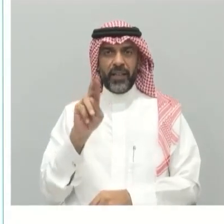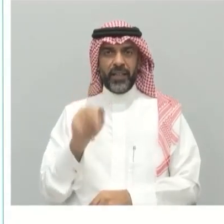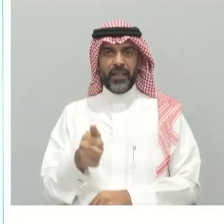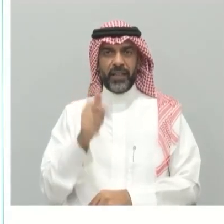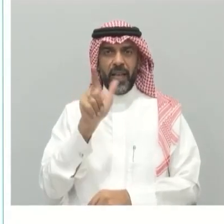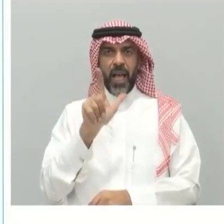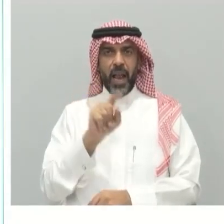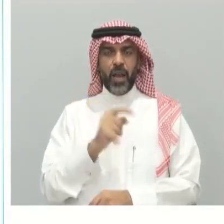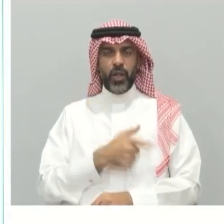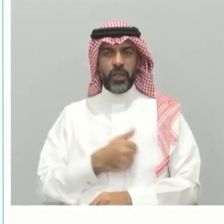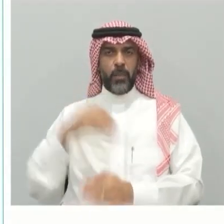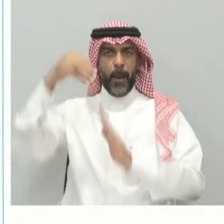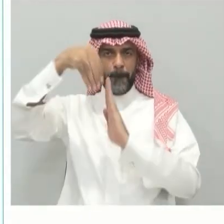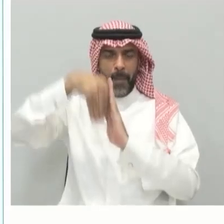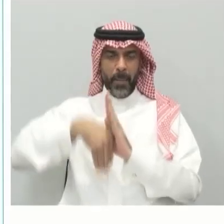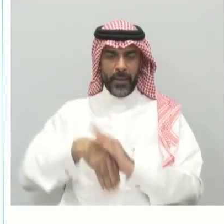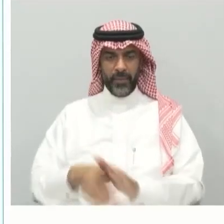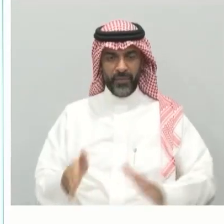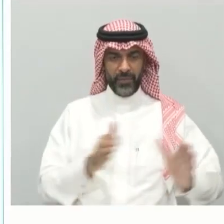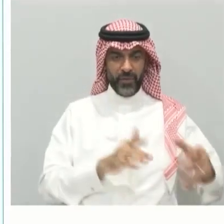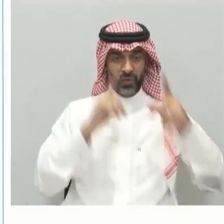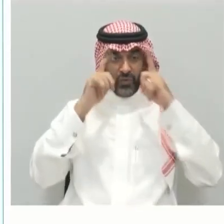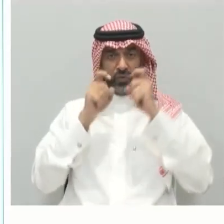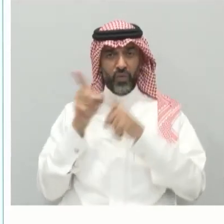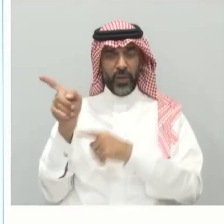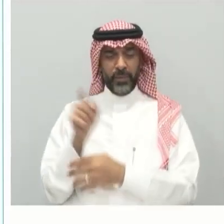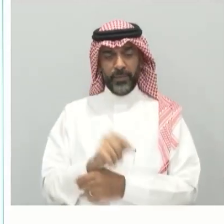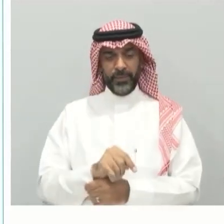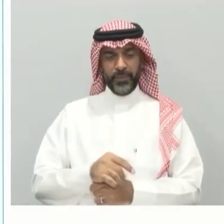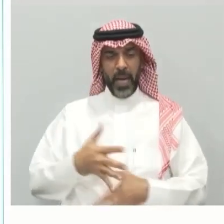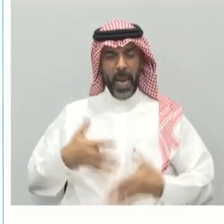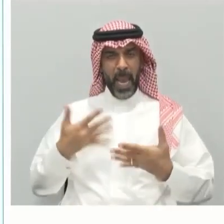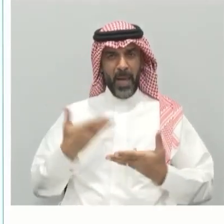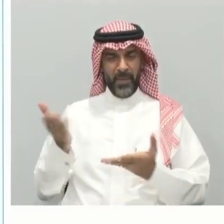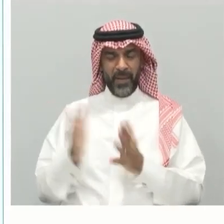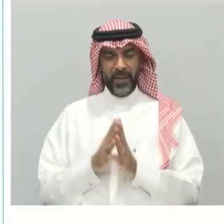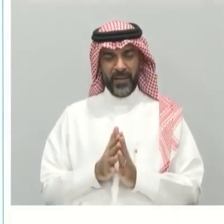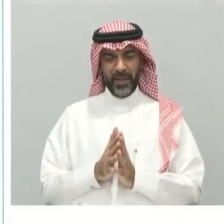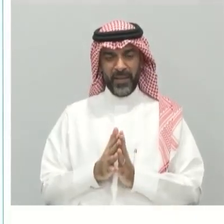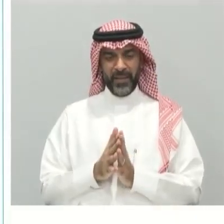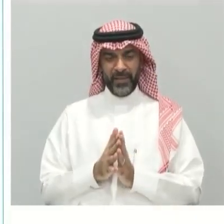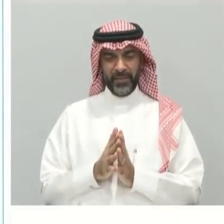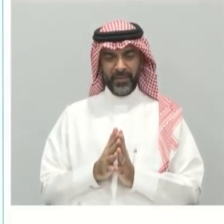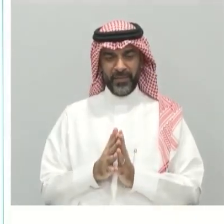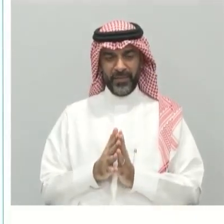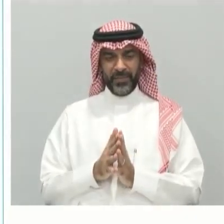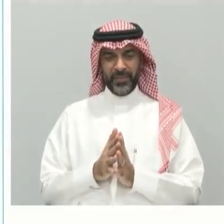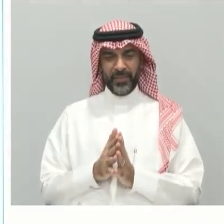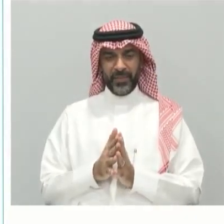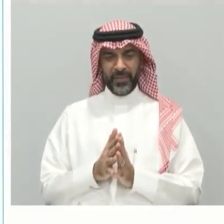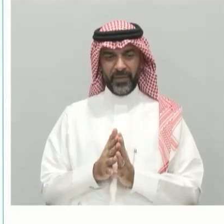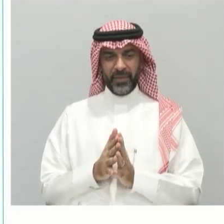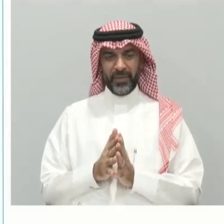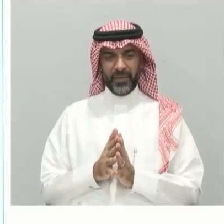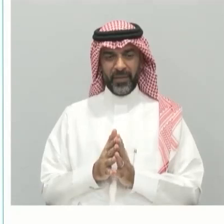محبط لاحظ الصوره التي امامك هذه اللعبه لعبه نسميها